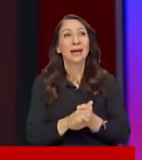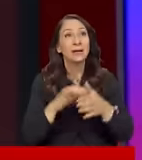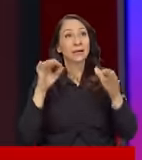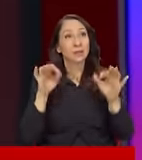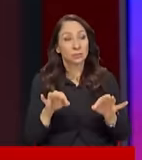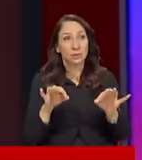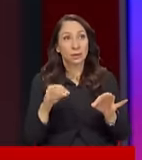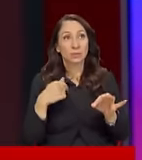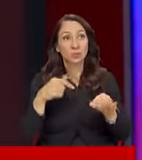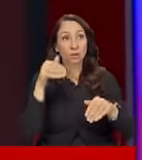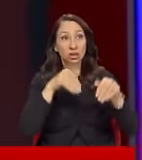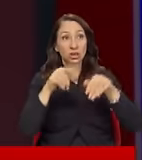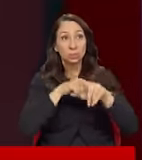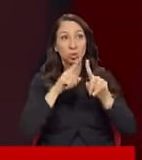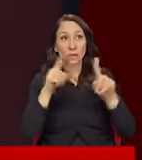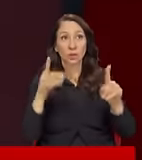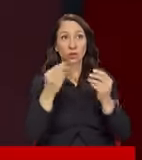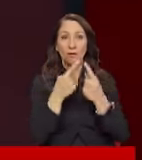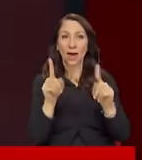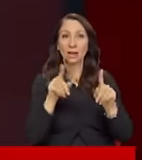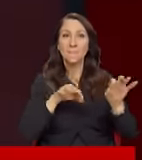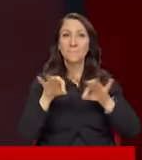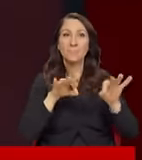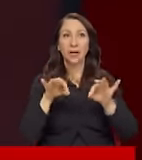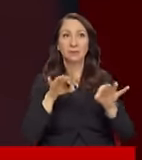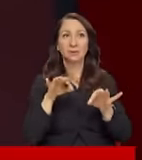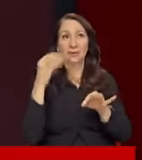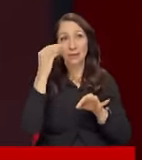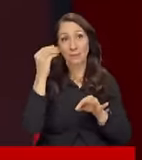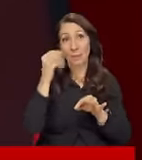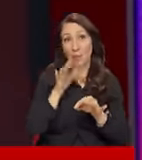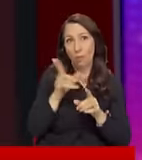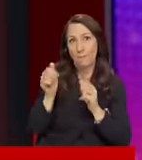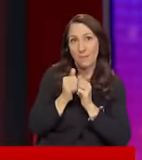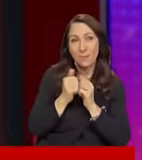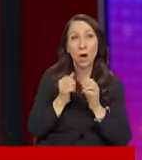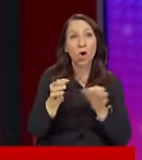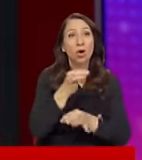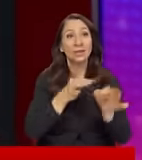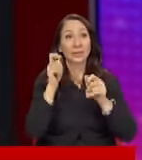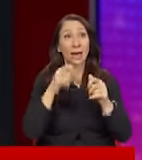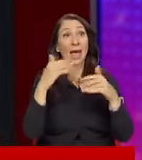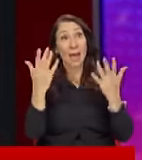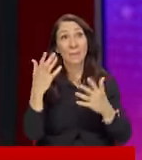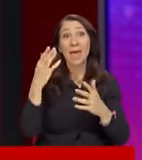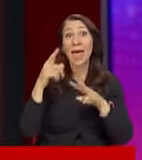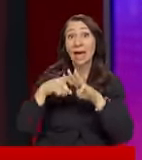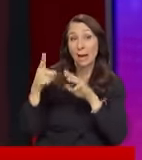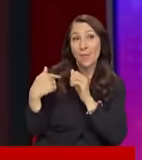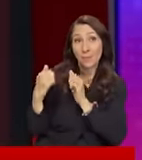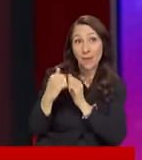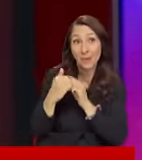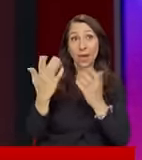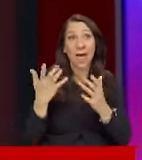Şimdi biz bu seçim döneminde çok farklı bir strateji aslında Ekrem Bey'le organize ettik. Hem Ekrem'le beraberim,